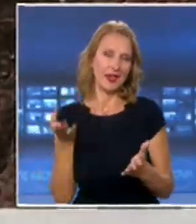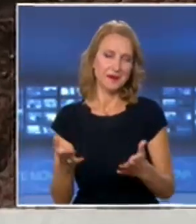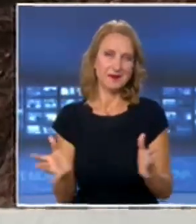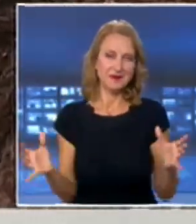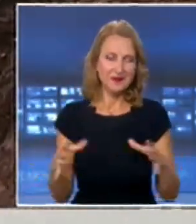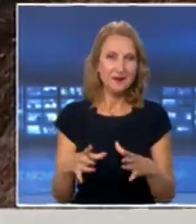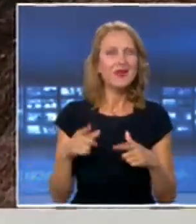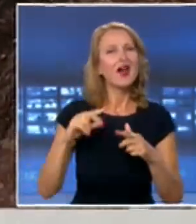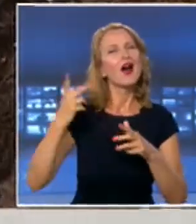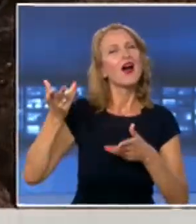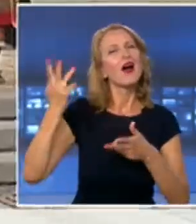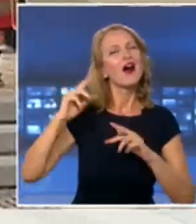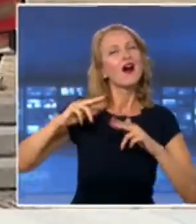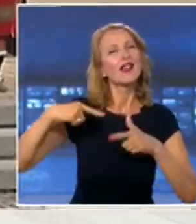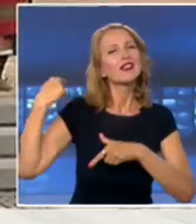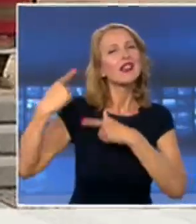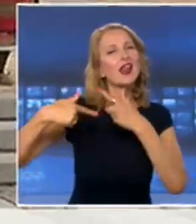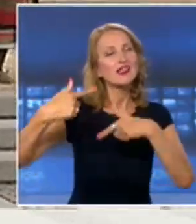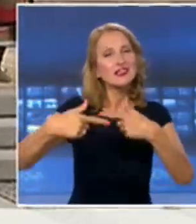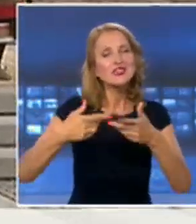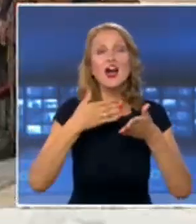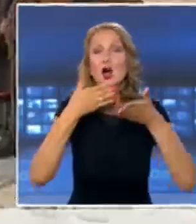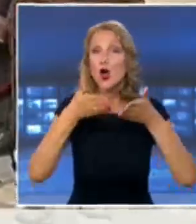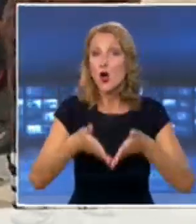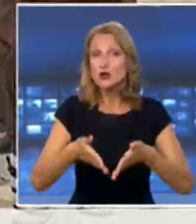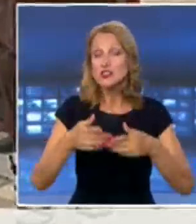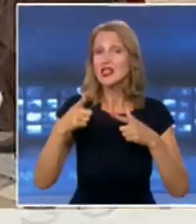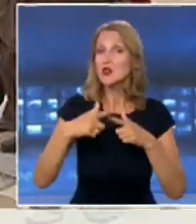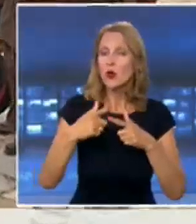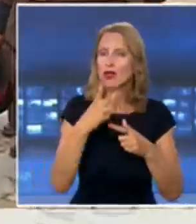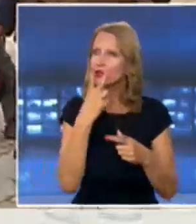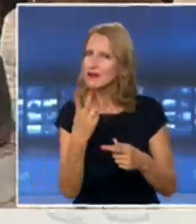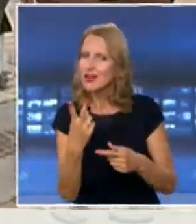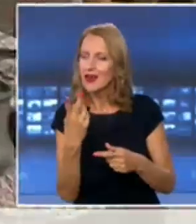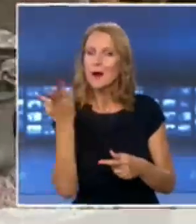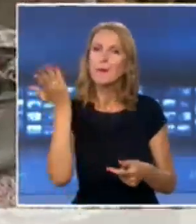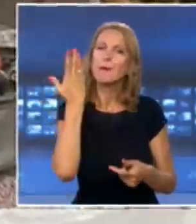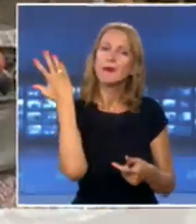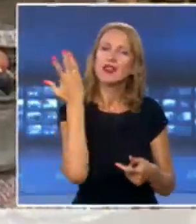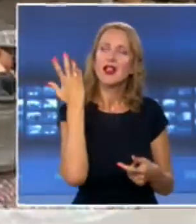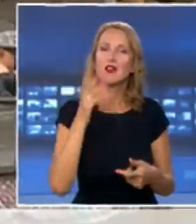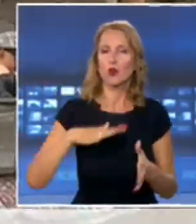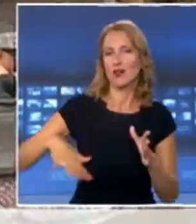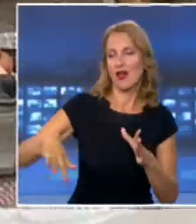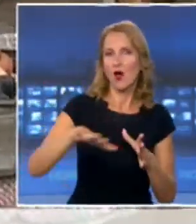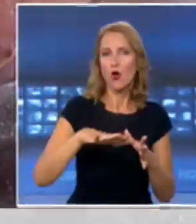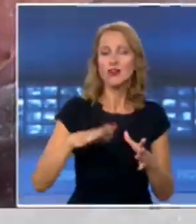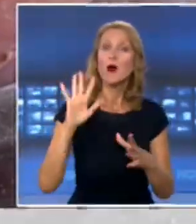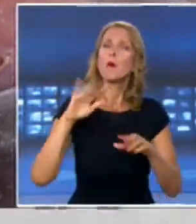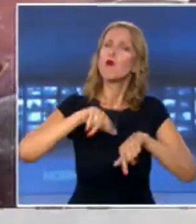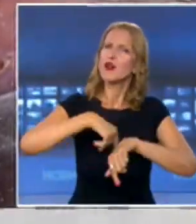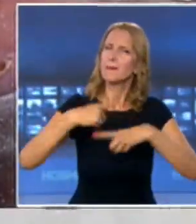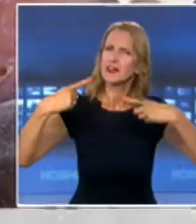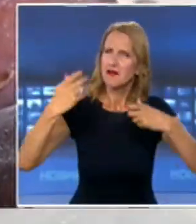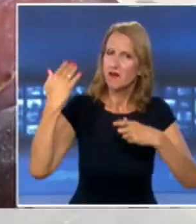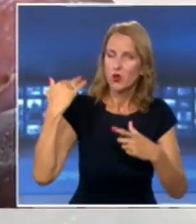С възстановка на клуб Традиция, гостите на Троян се запознаха с миналото на местните хора и през войните, и в мирно време. Център